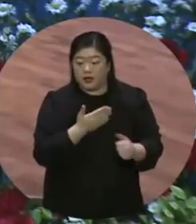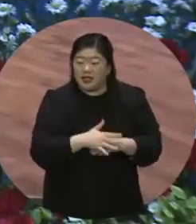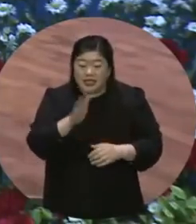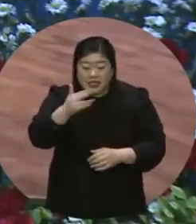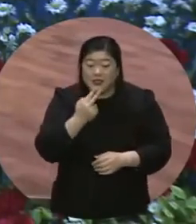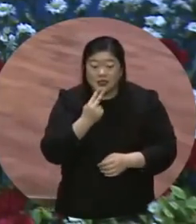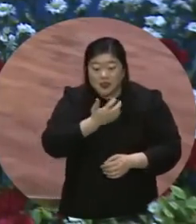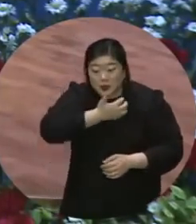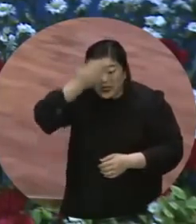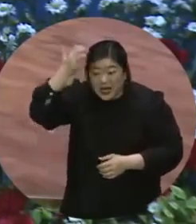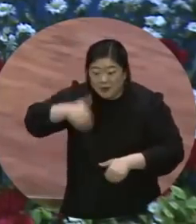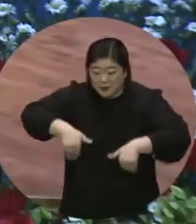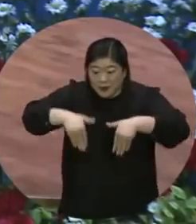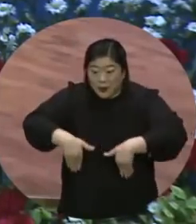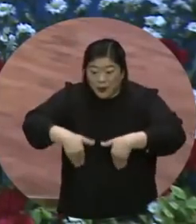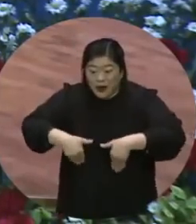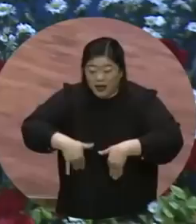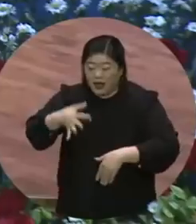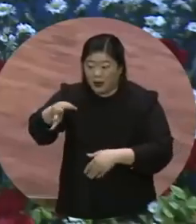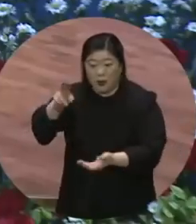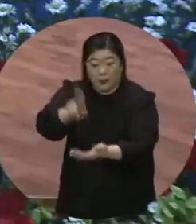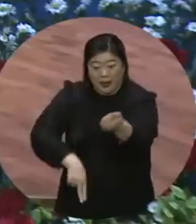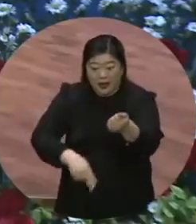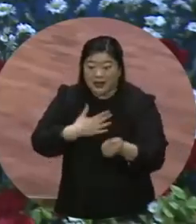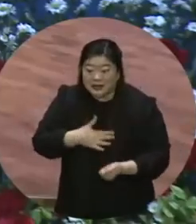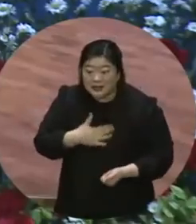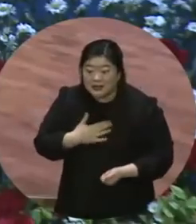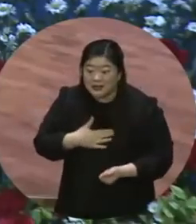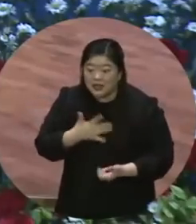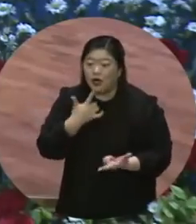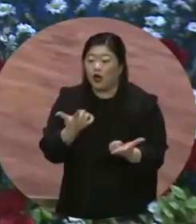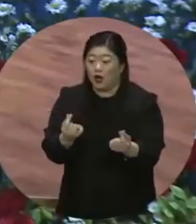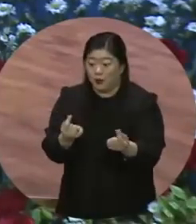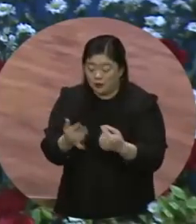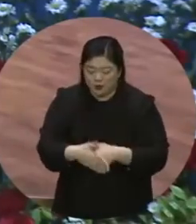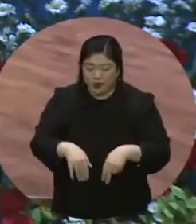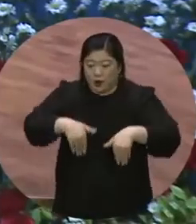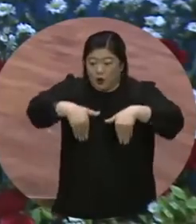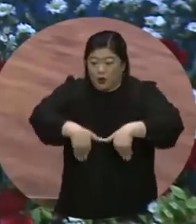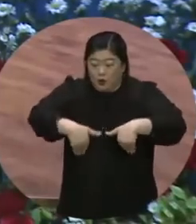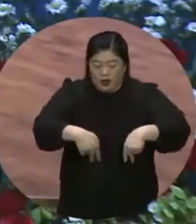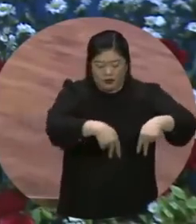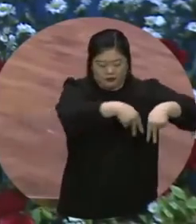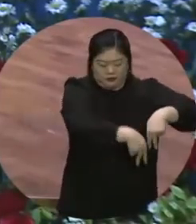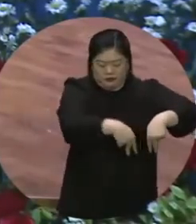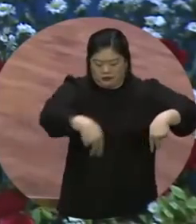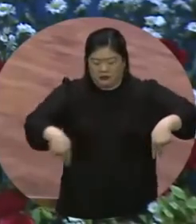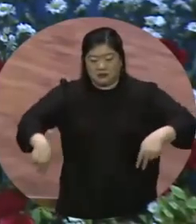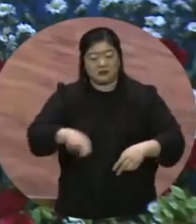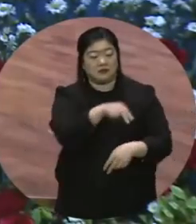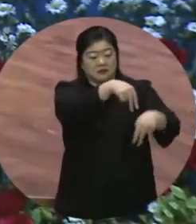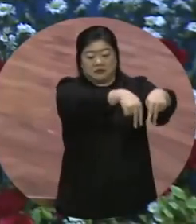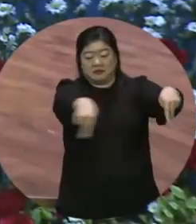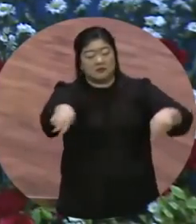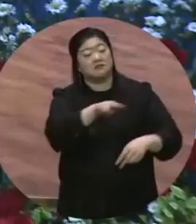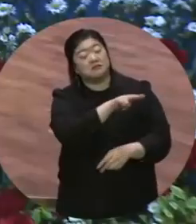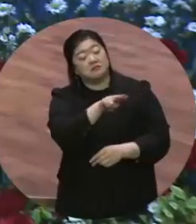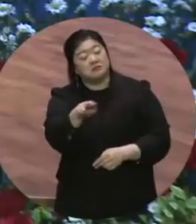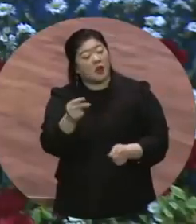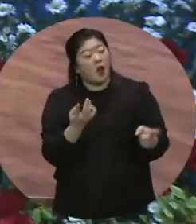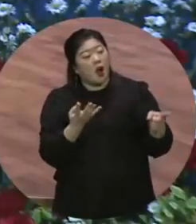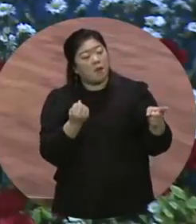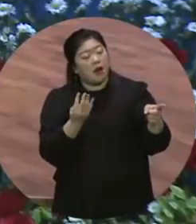나갔잖아요. 노예시장에 나오면 쭉 세워놓고 가격을 매겨서 사가요. 그럼